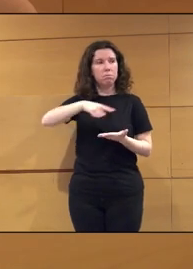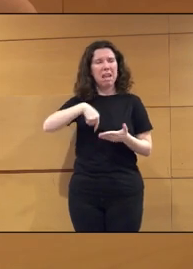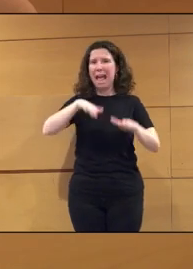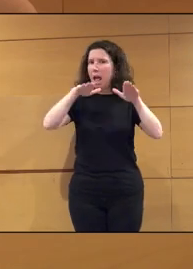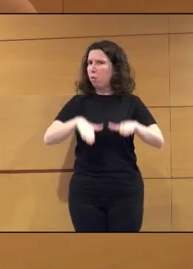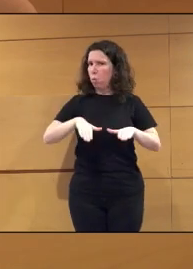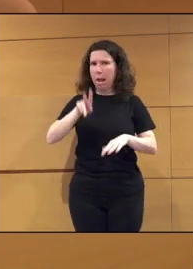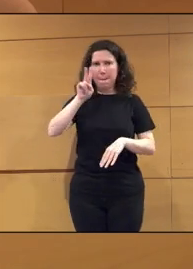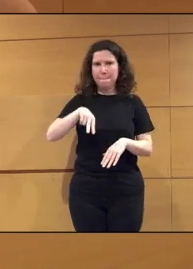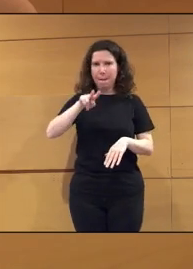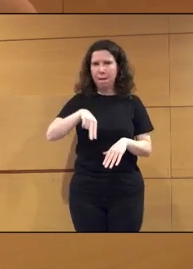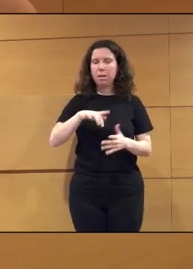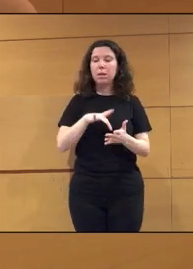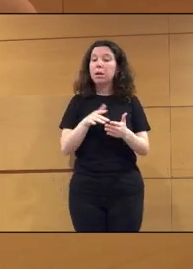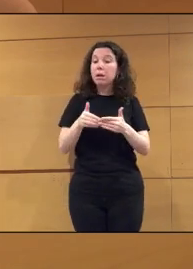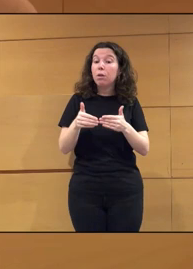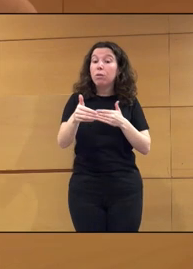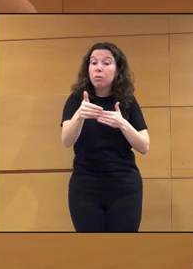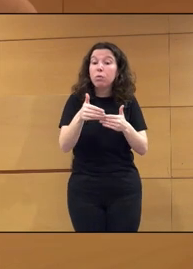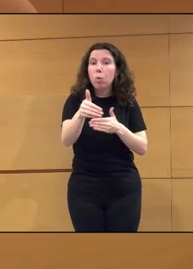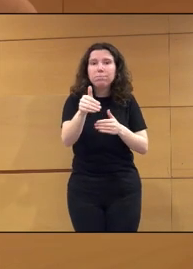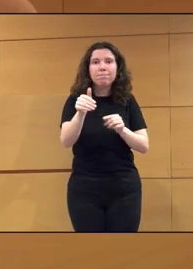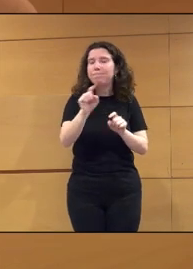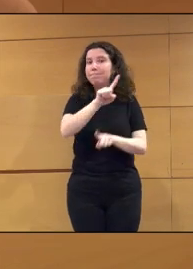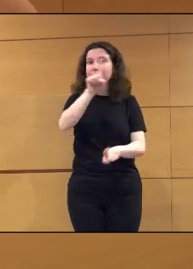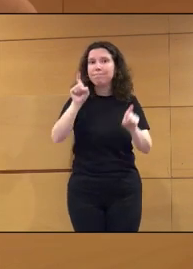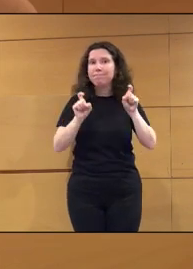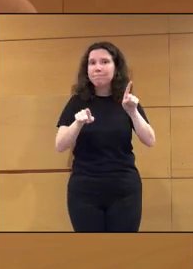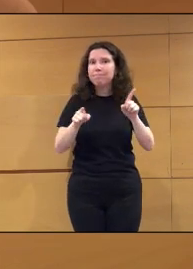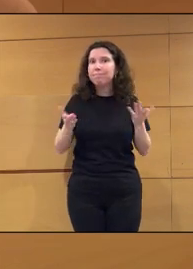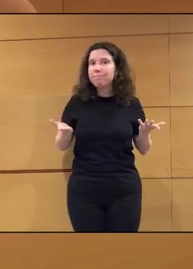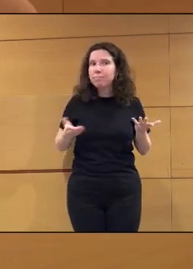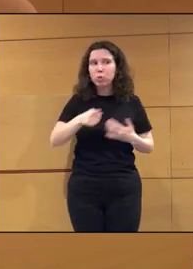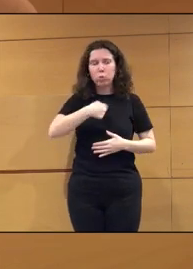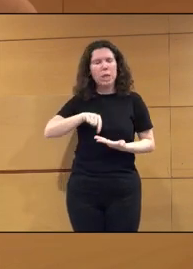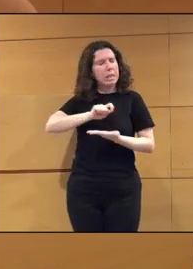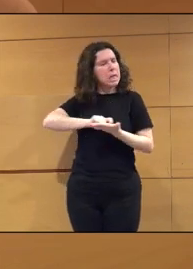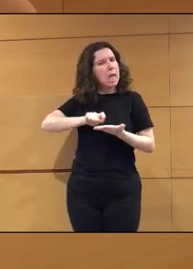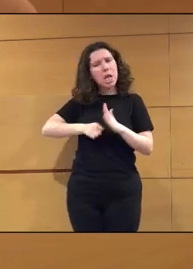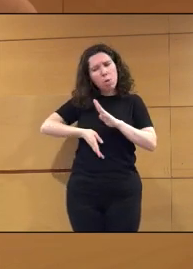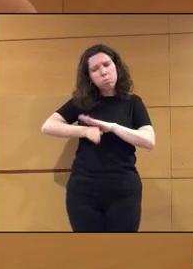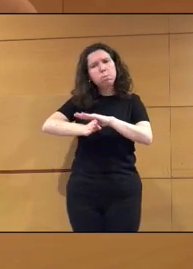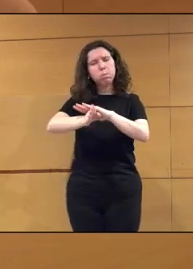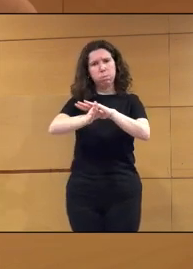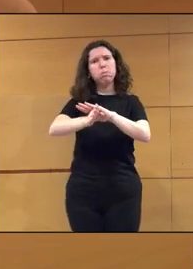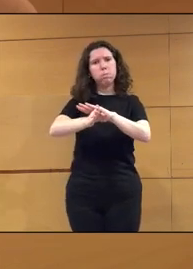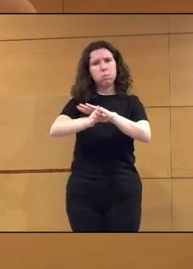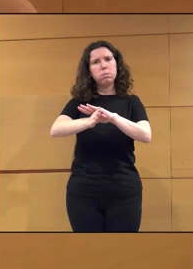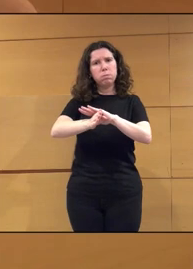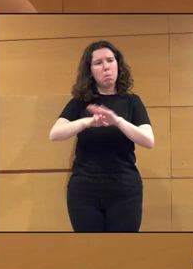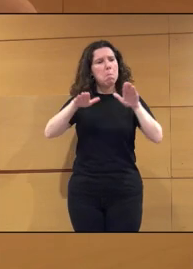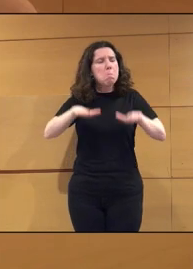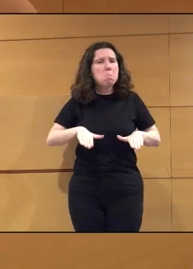malgrat totes les incerteses que tenim en aquests moments, com a secretaria seguim treballant, no ens